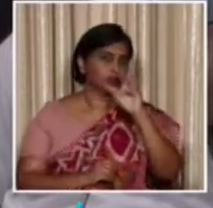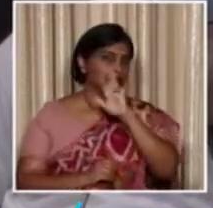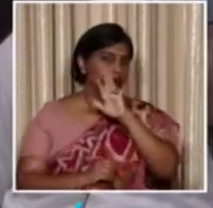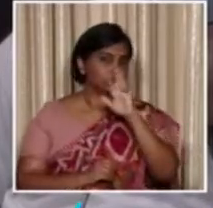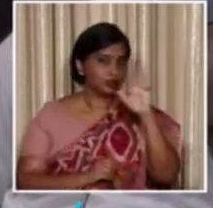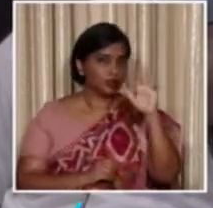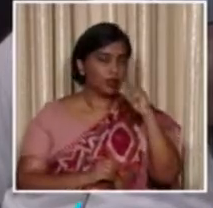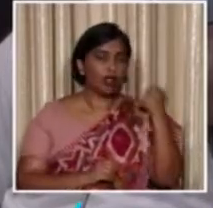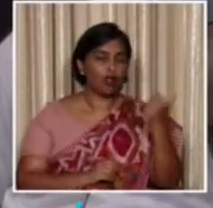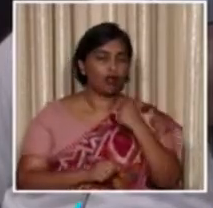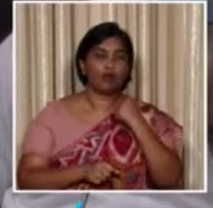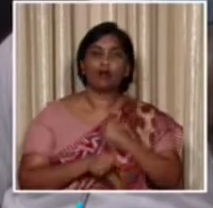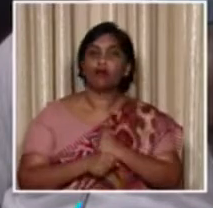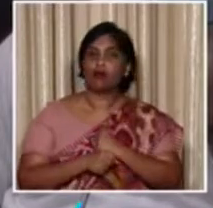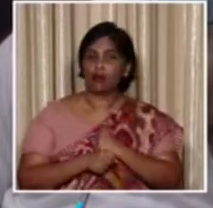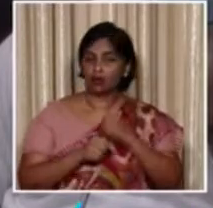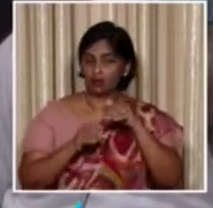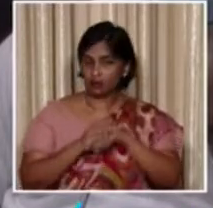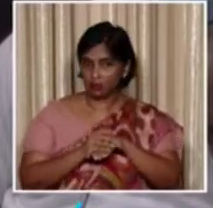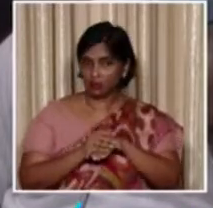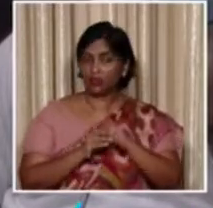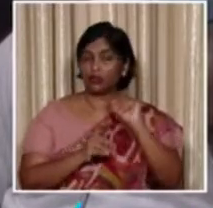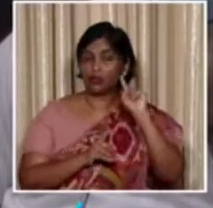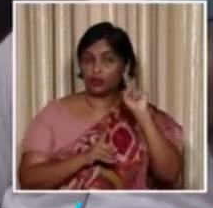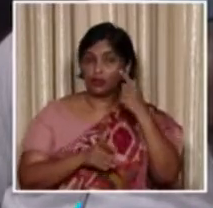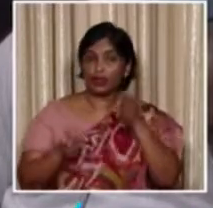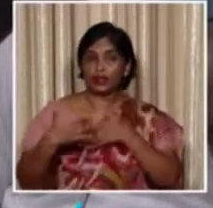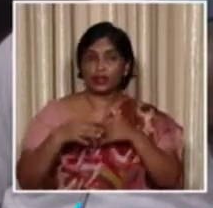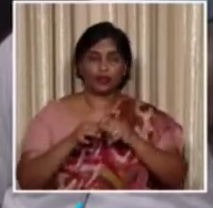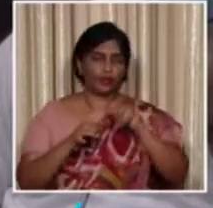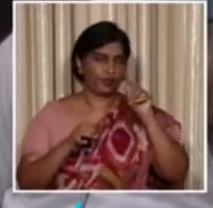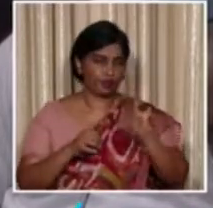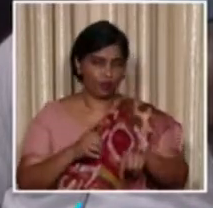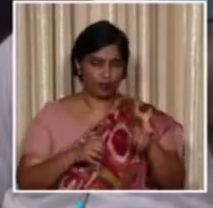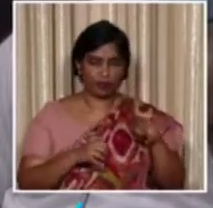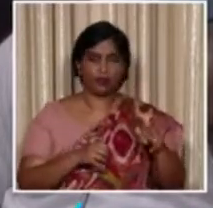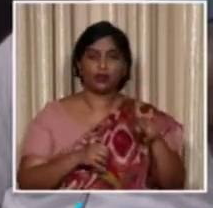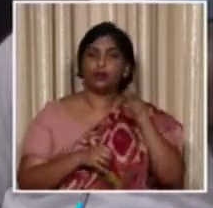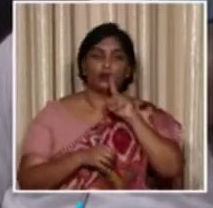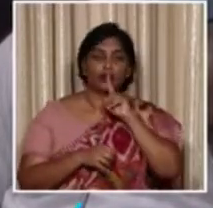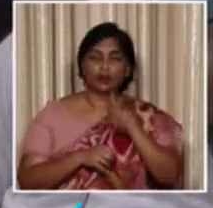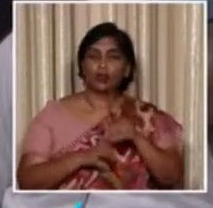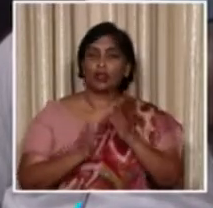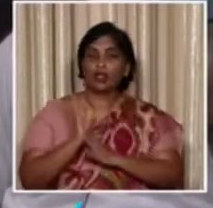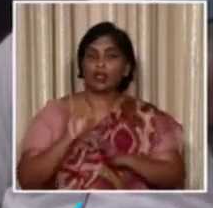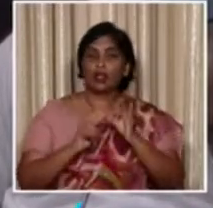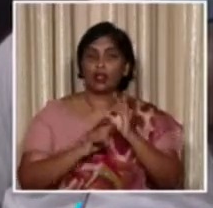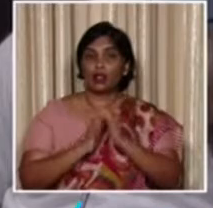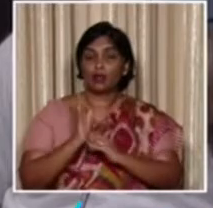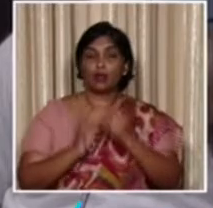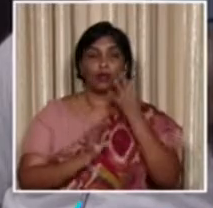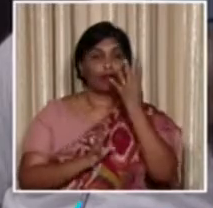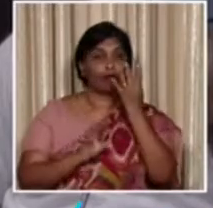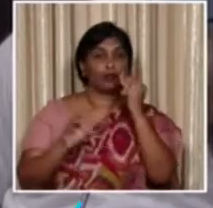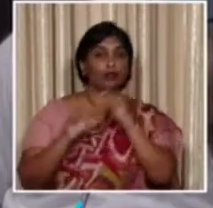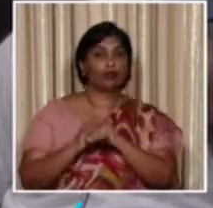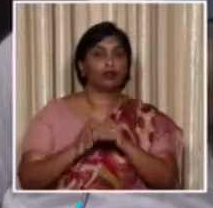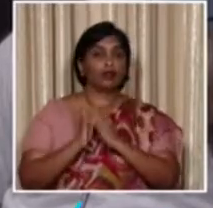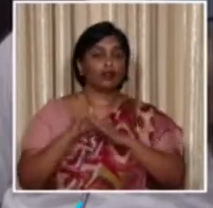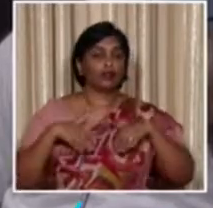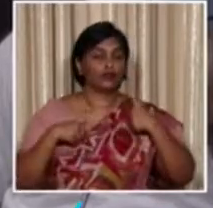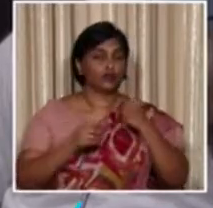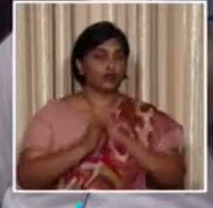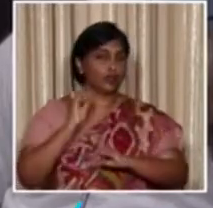2019 අලුත් ආණ්ඩුව ඇවිල්ලා පත් කරපු පළවෙනි කැබිනට් මණ්ඩලයෙන් ඒ කියන්නේ ඇමතිවරු 4 දෙනෙක් පත් කෙරුවා මේ